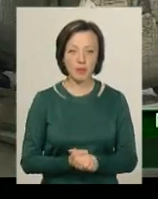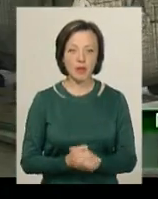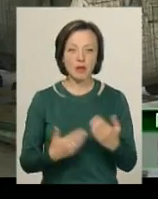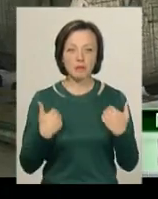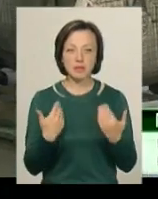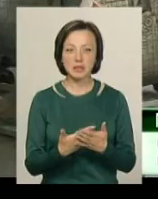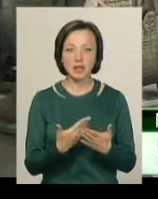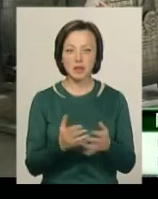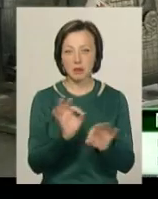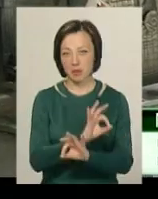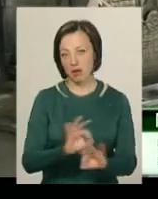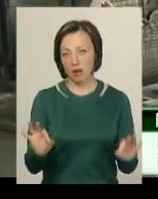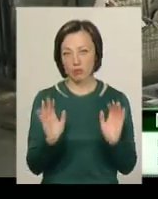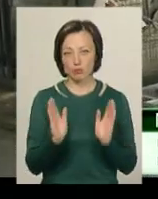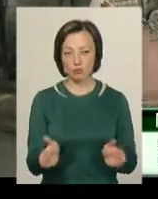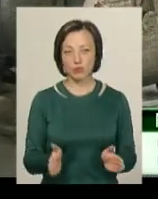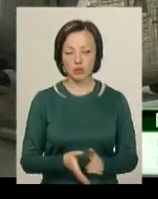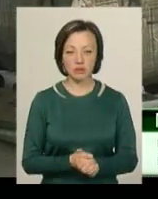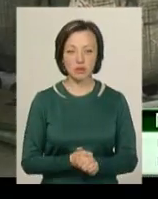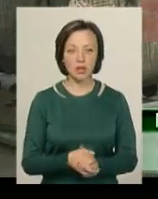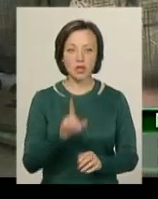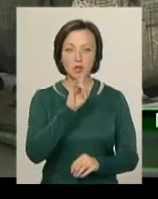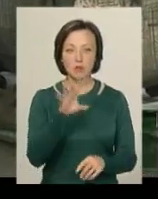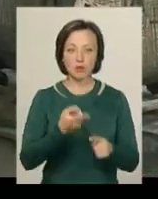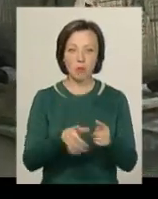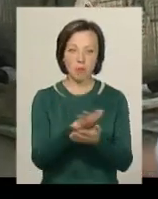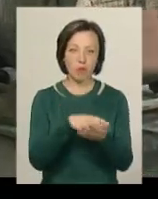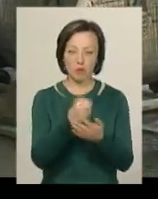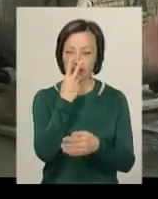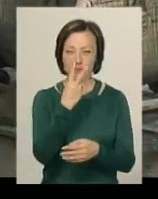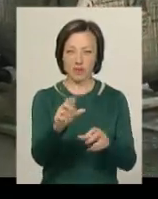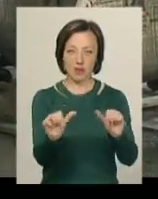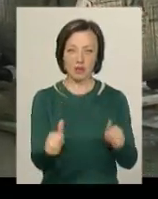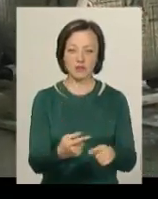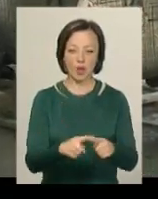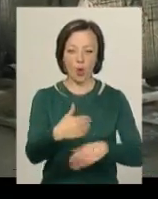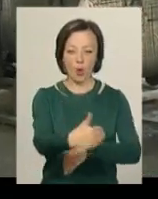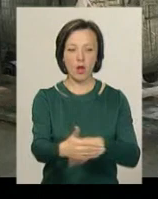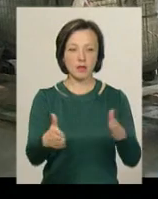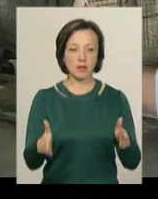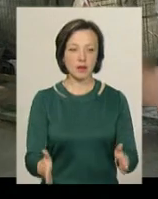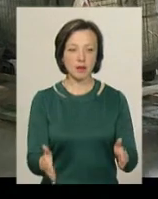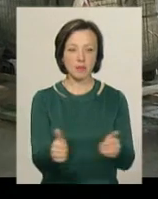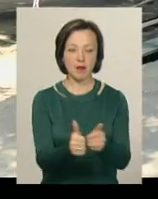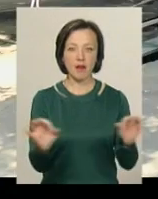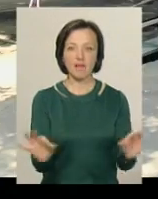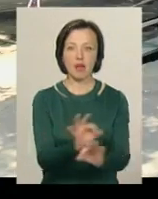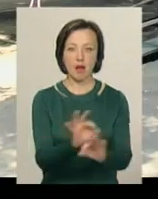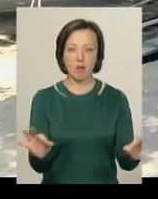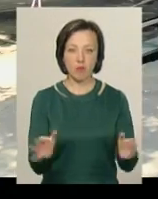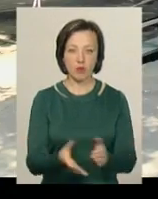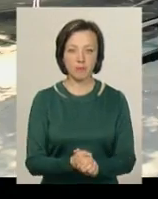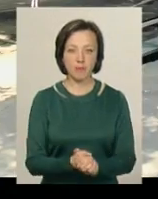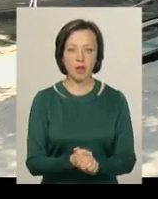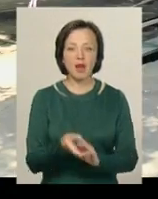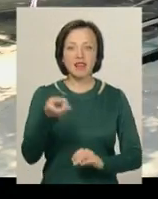що прекрасно буде. Не буде от портити вигляд оці контейнери, які тут стоять перед філармонією. Перших